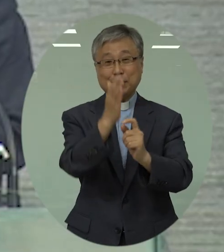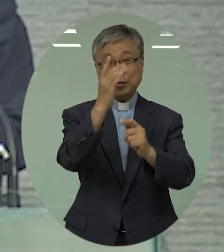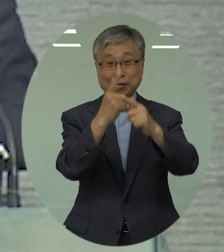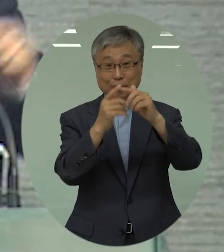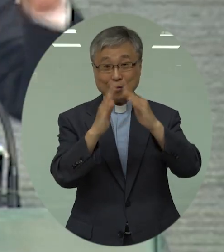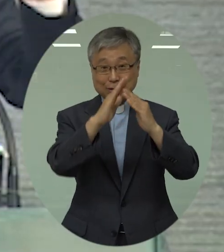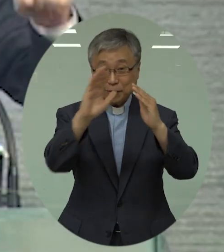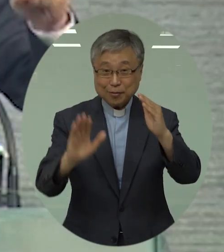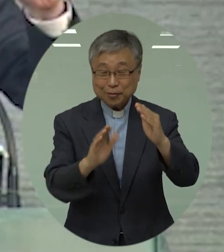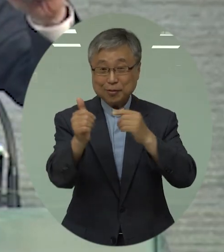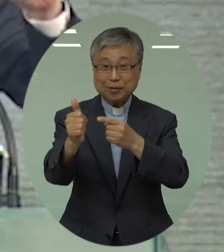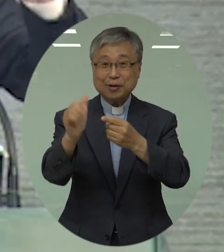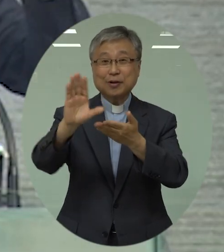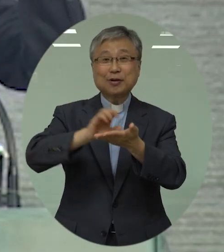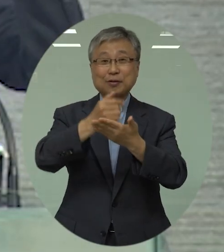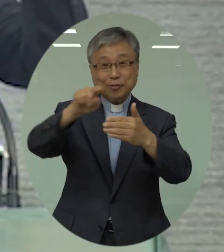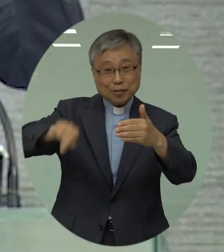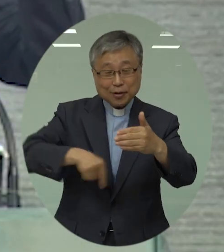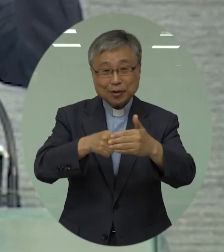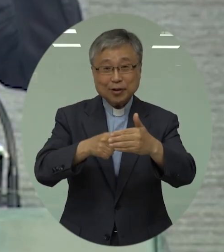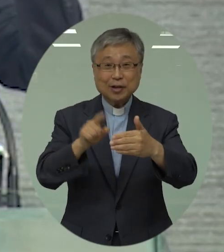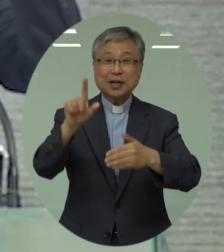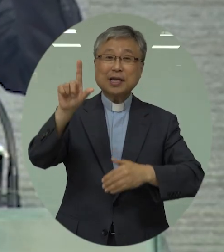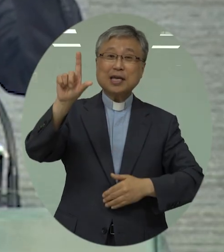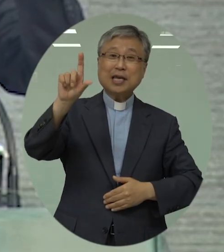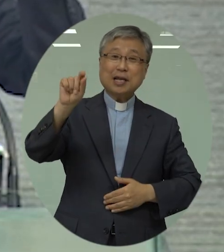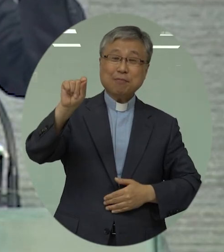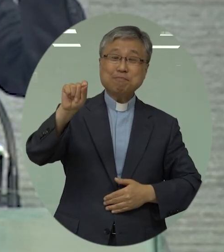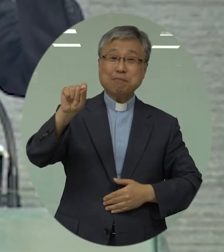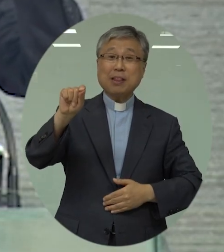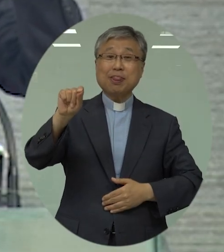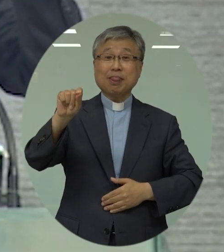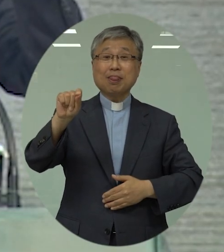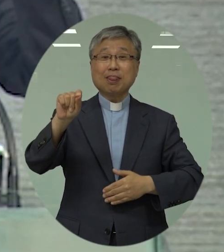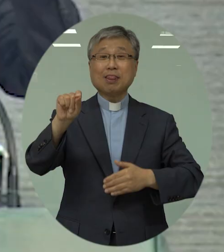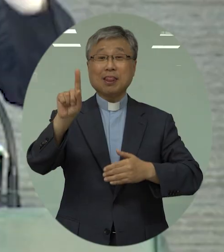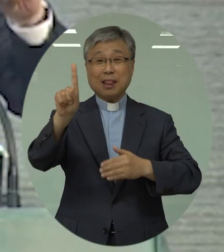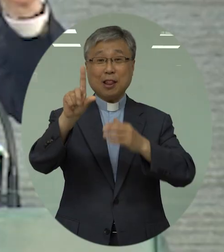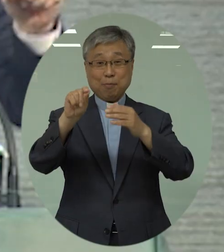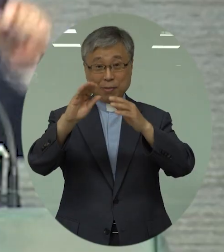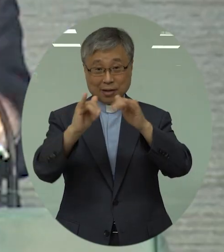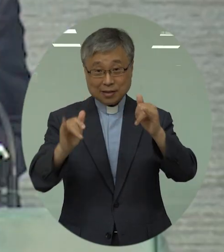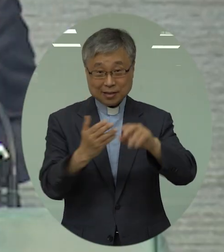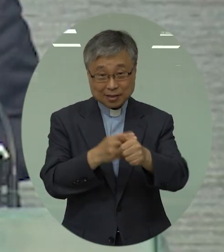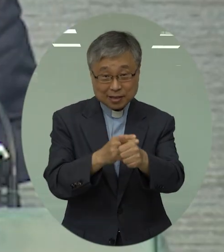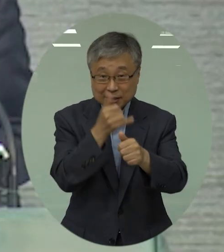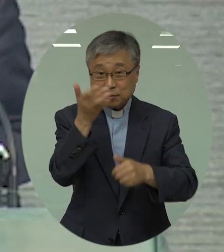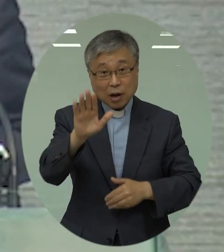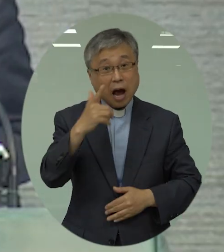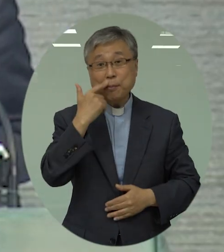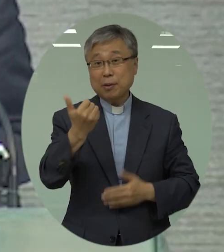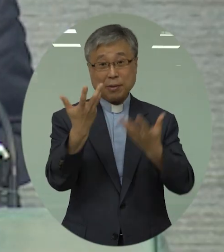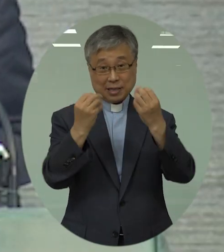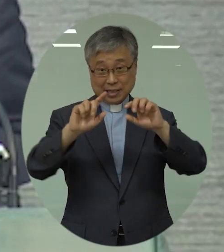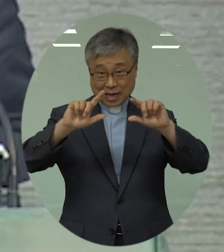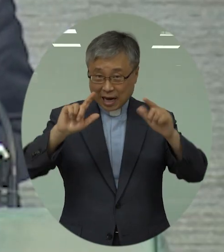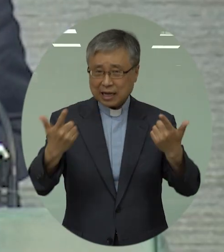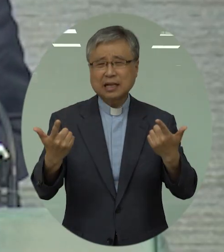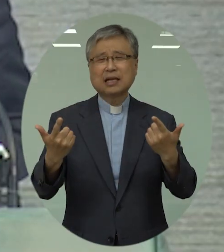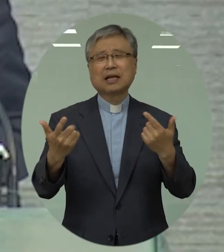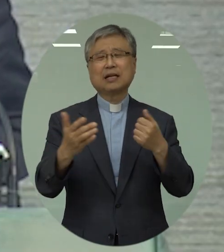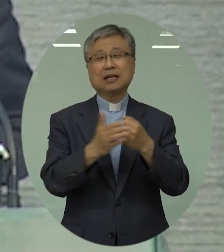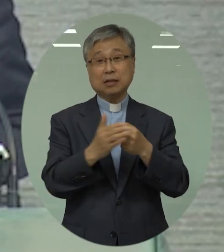성도들에게 그리스도 안에서 너에게 1만 스승이 있지만 아비는 많지 아니하니 생각나십니까 그